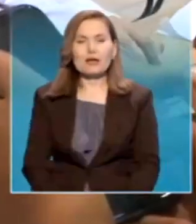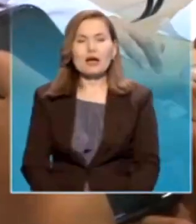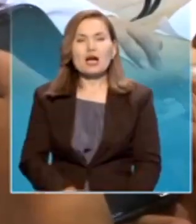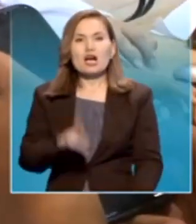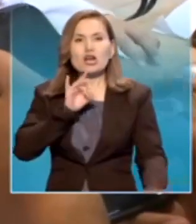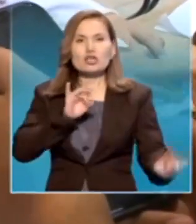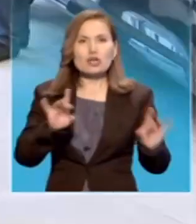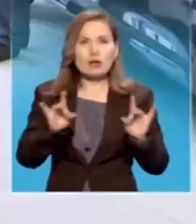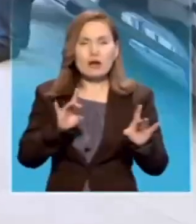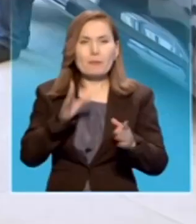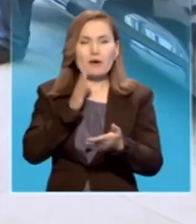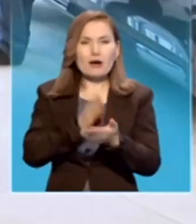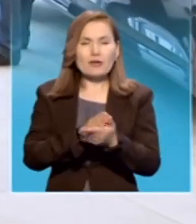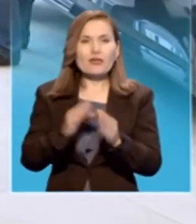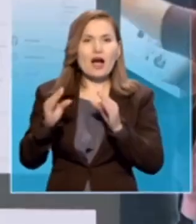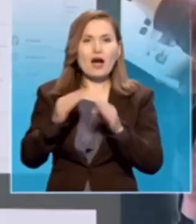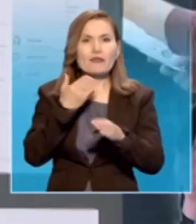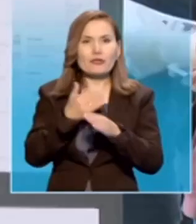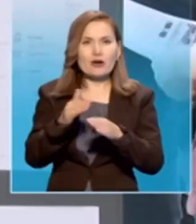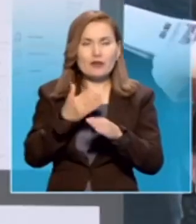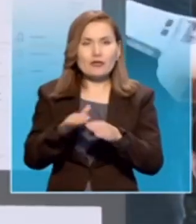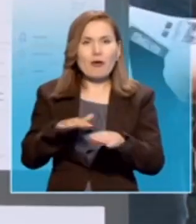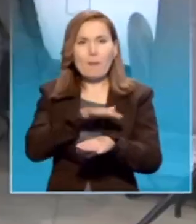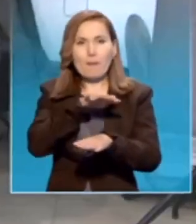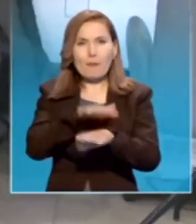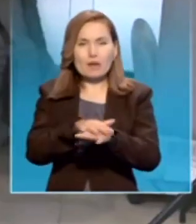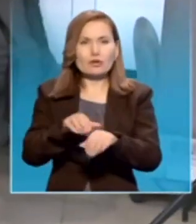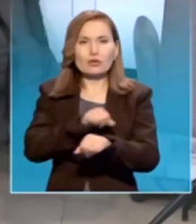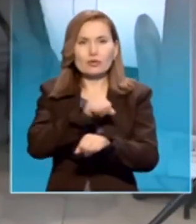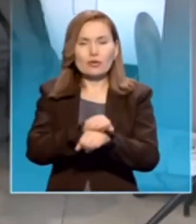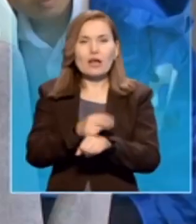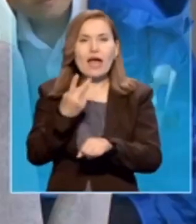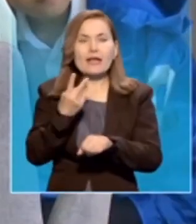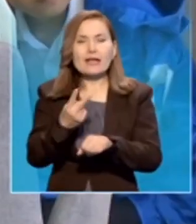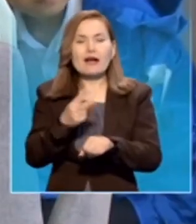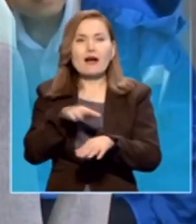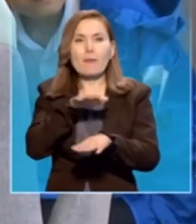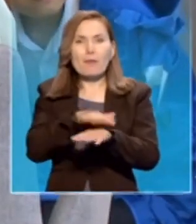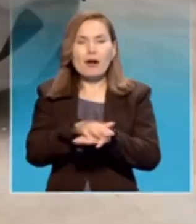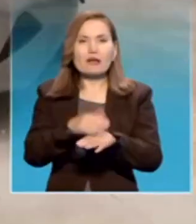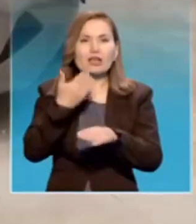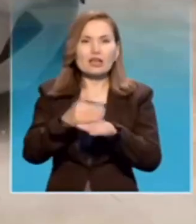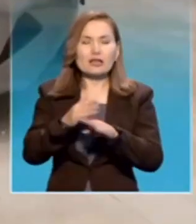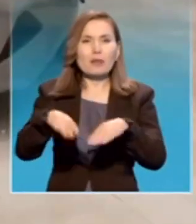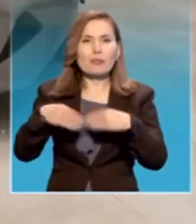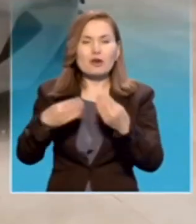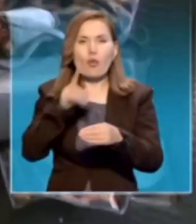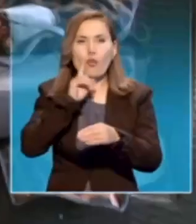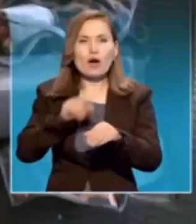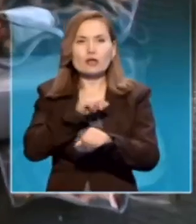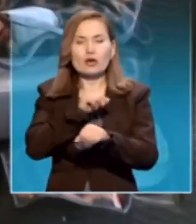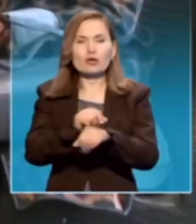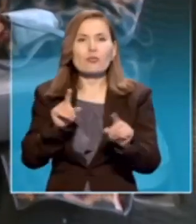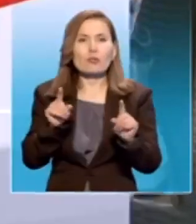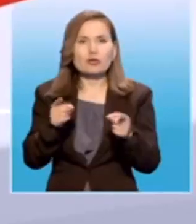Жарнамасы же жарған автонесе тағы да кідіріп қалды. Екі бірдей банк кредитті беруді уақытша тоқтатты.